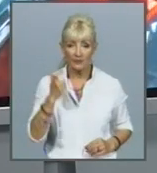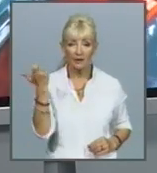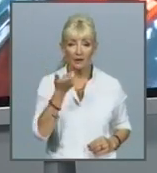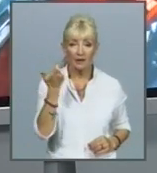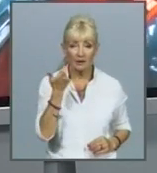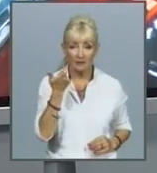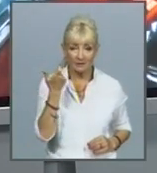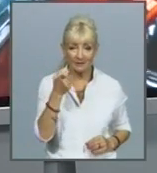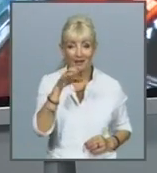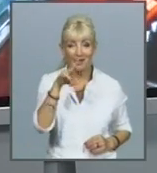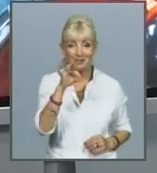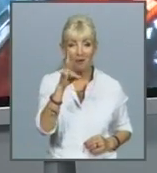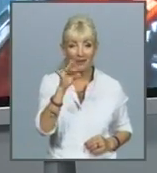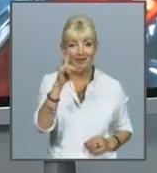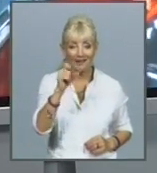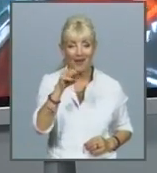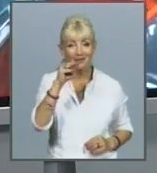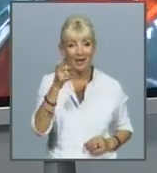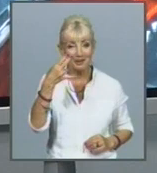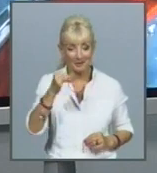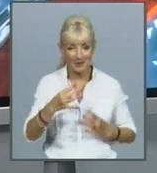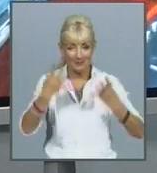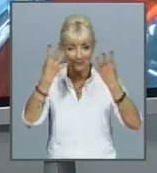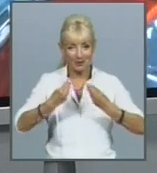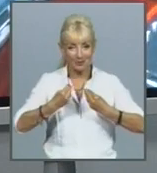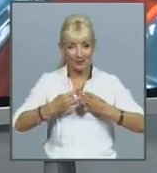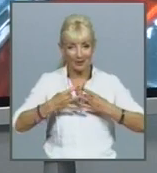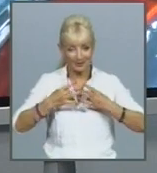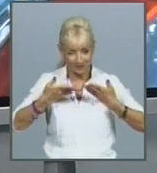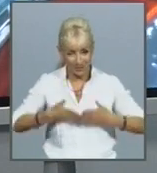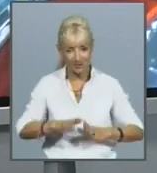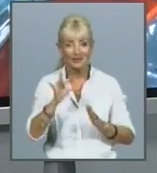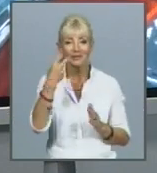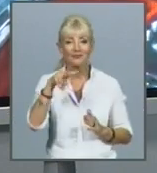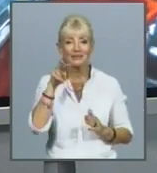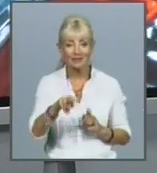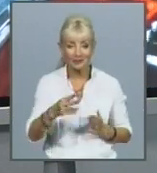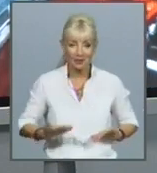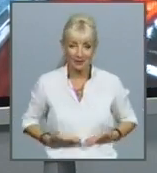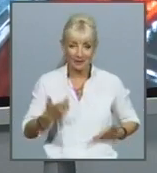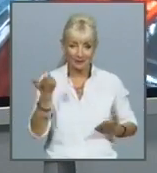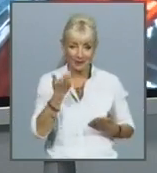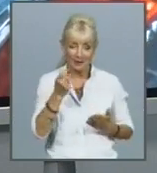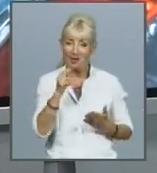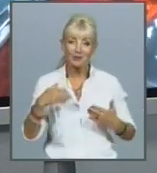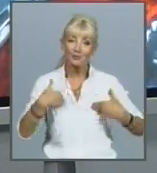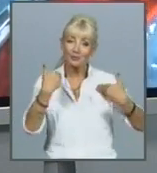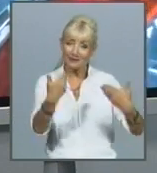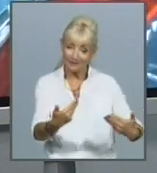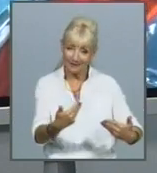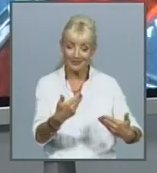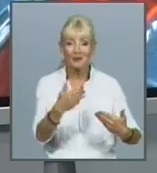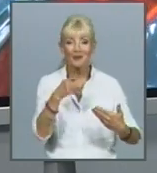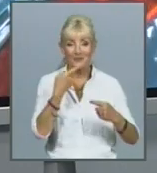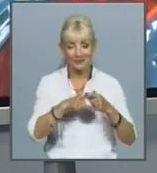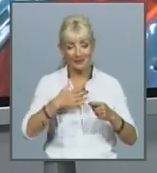Харків'янка Слониха Тенді відсвяткувала свій день народження і 20-річчя життя у першій столиці. Чим вітали і наскільки цінують слониху